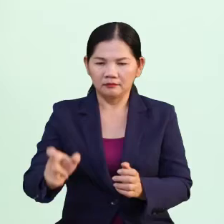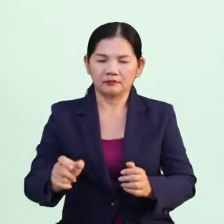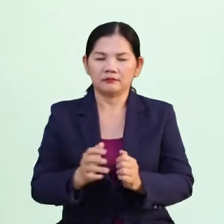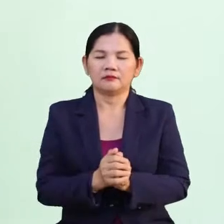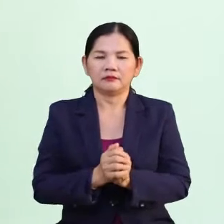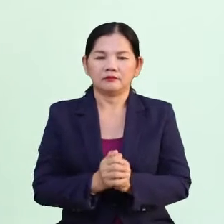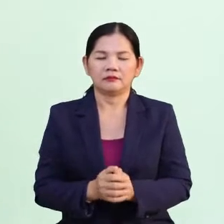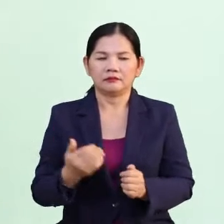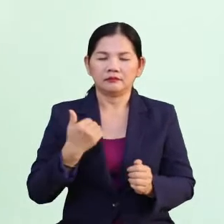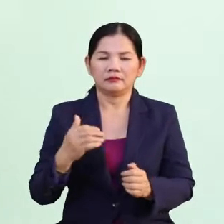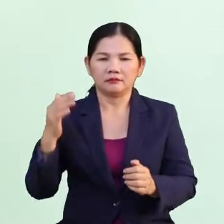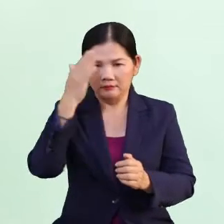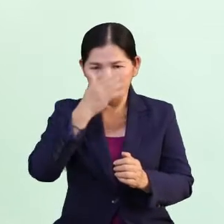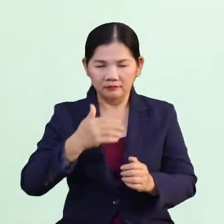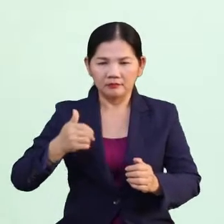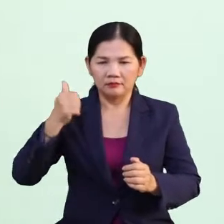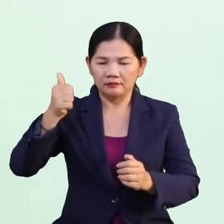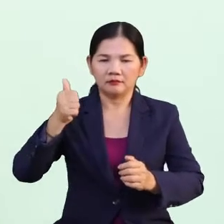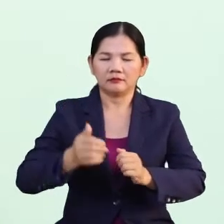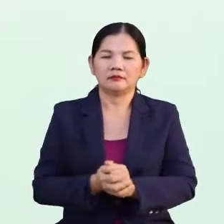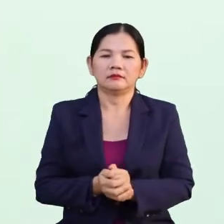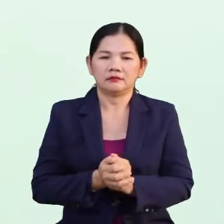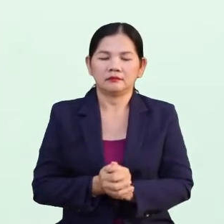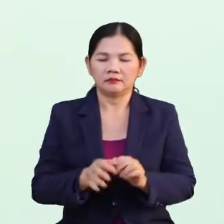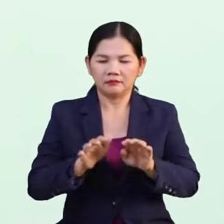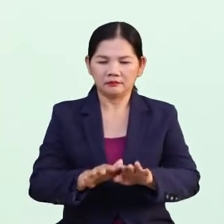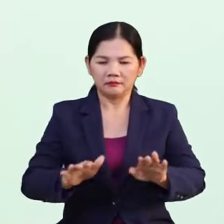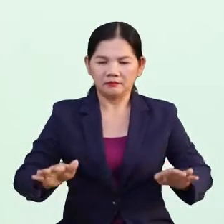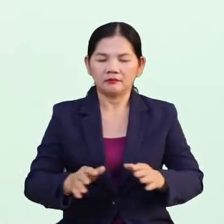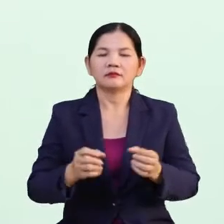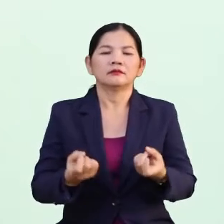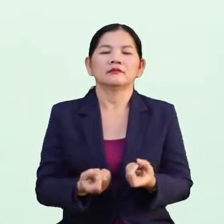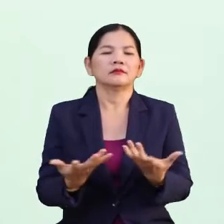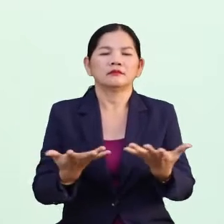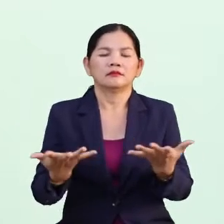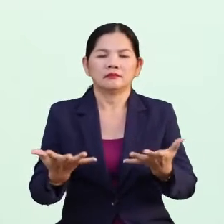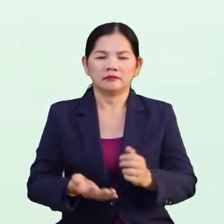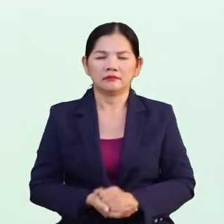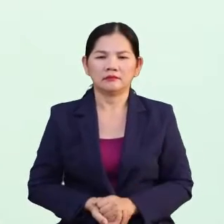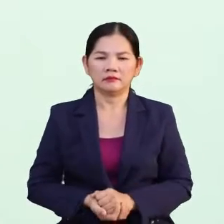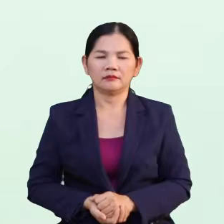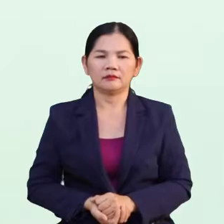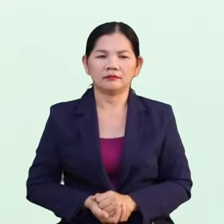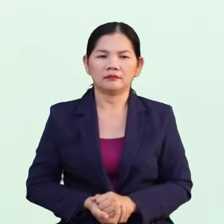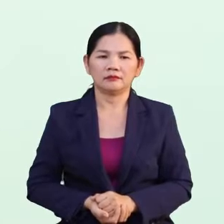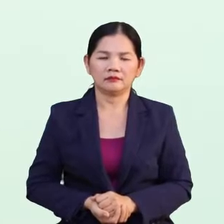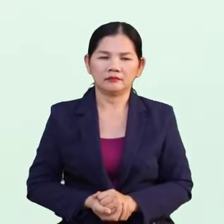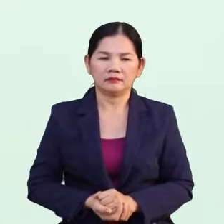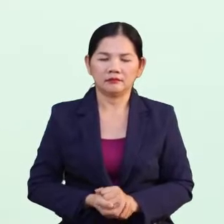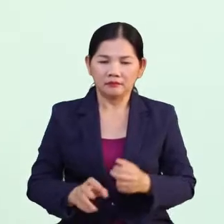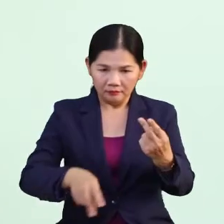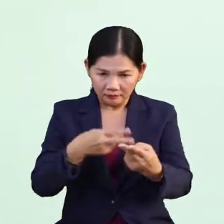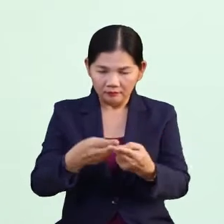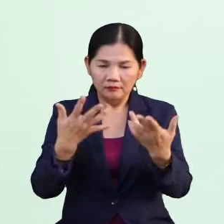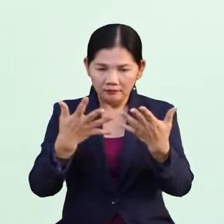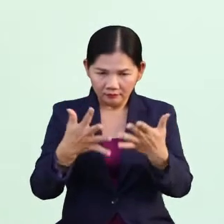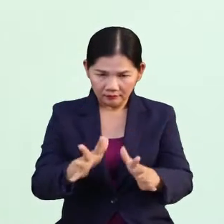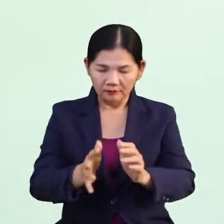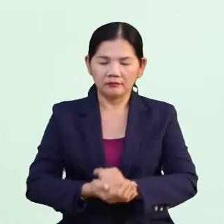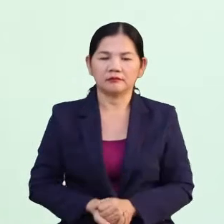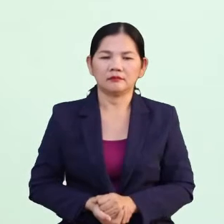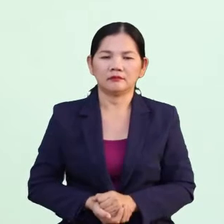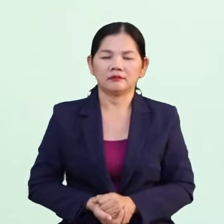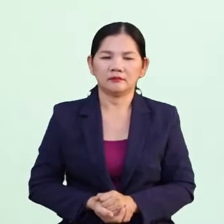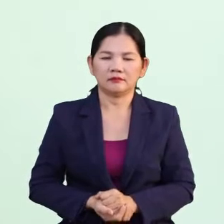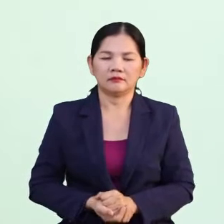គួរឲ្យស្ងើចសរសើរតើប្អូនត្រូវធ្វើដូចម្តេចខ្លះចាកូនបានឆ្លើយរួចរាល់ហើយណាកូនណាអ